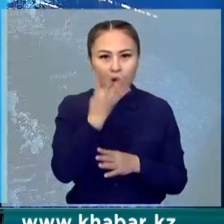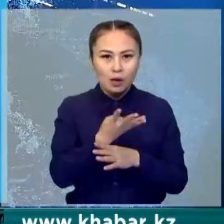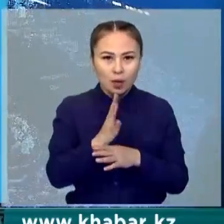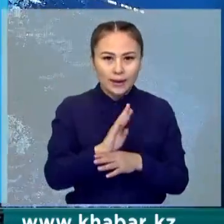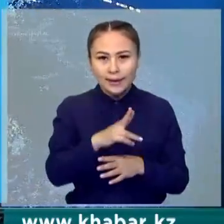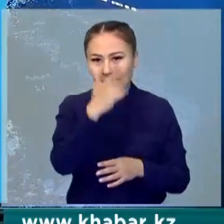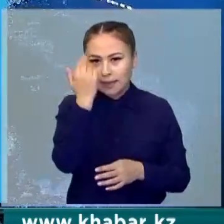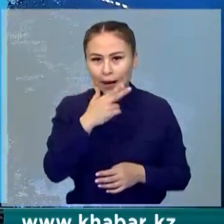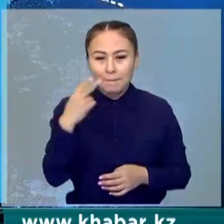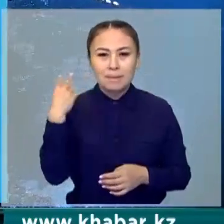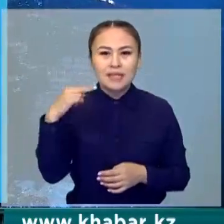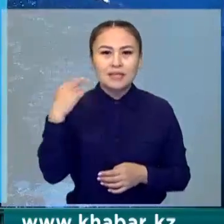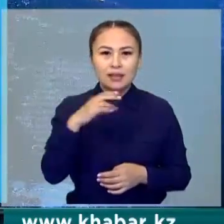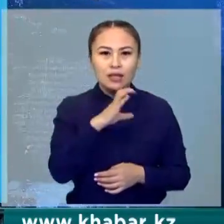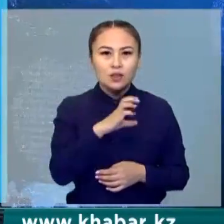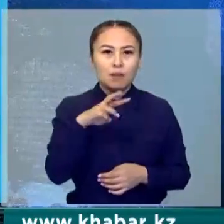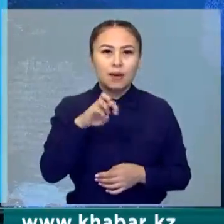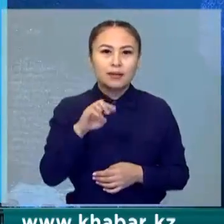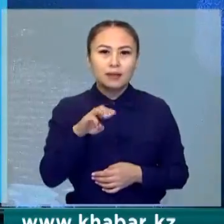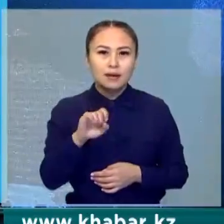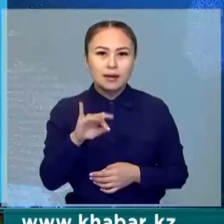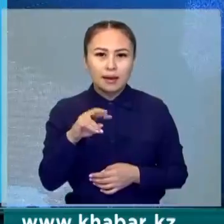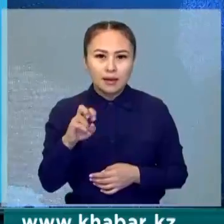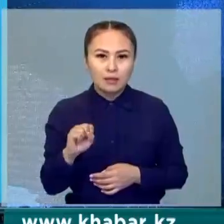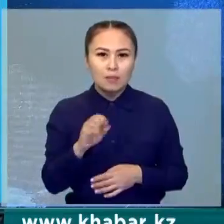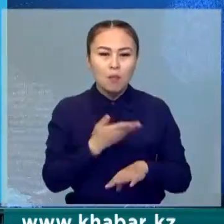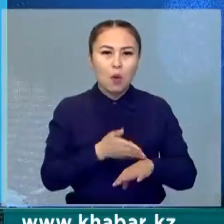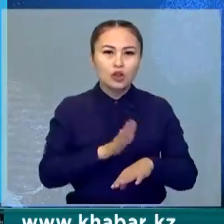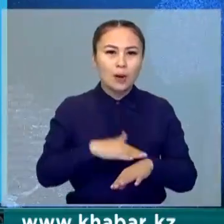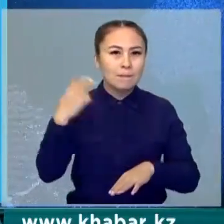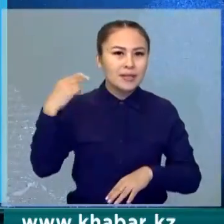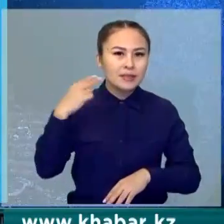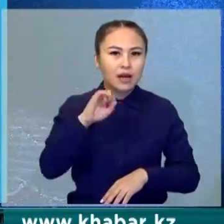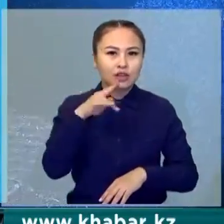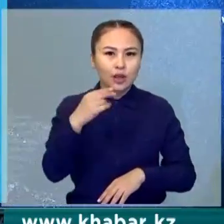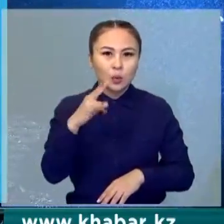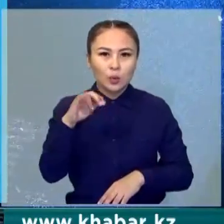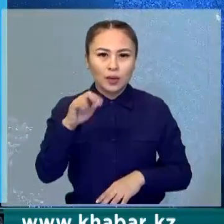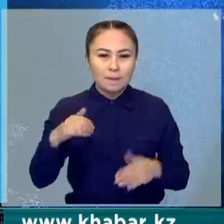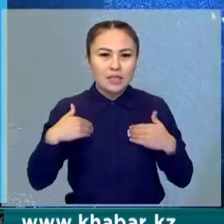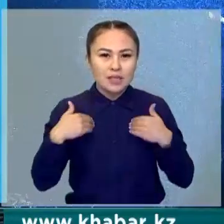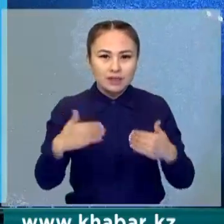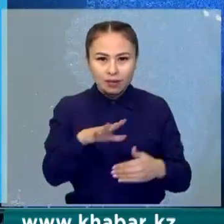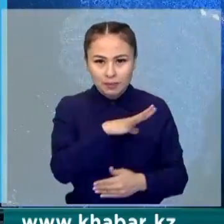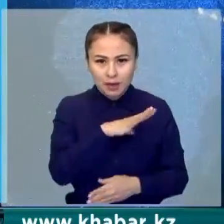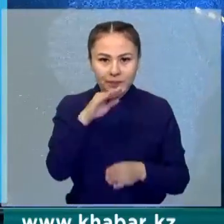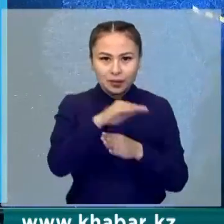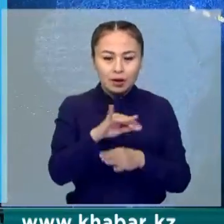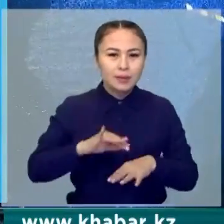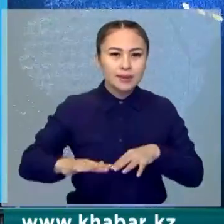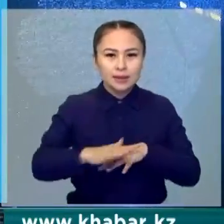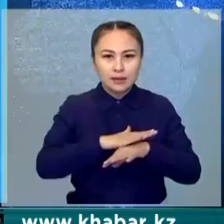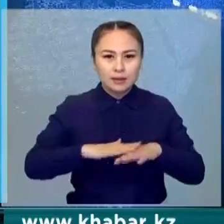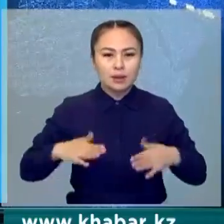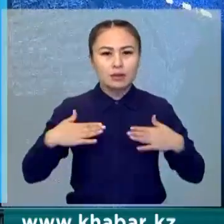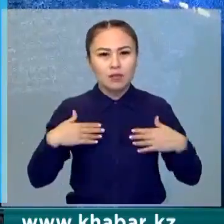Абдалла II, Италия президенті Серджо Маттарелла мен Польша президенті Анджей Дуда құттықтады. Сондай-ақ халқымызға